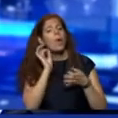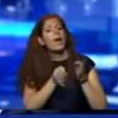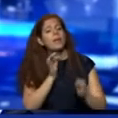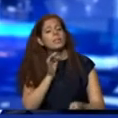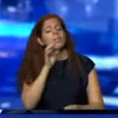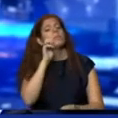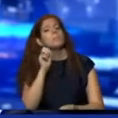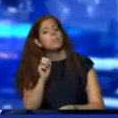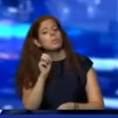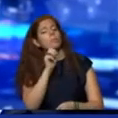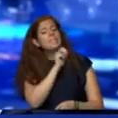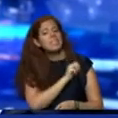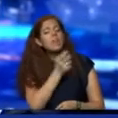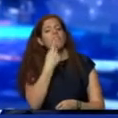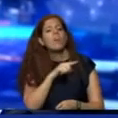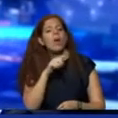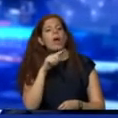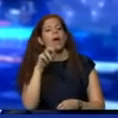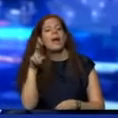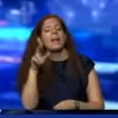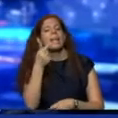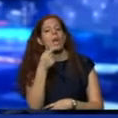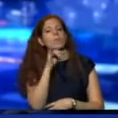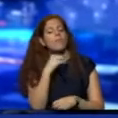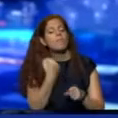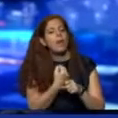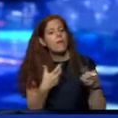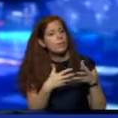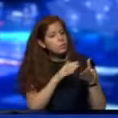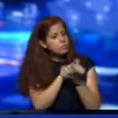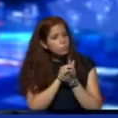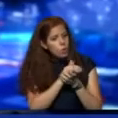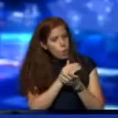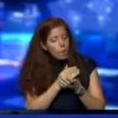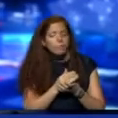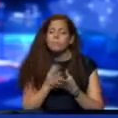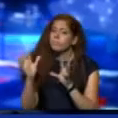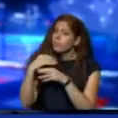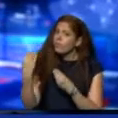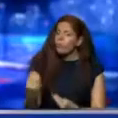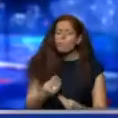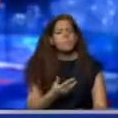מזי תזזו מדינה ורחל גיל יוסף, פעילה חברתית. שלום רב לכם. מה היה טוב. שם אתמול?